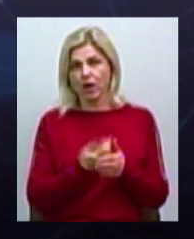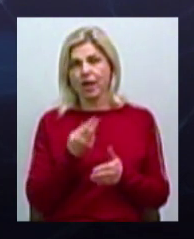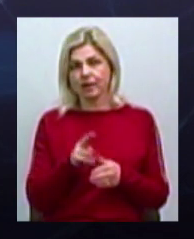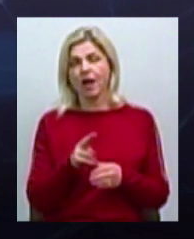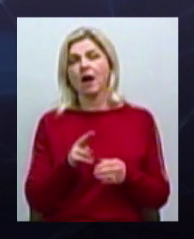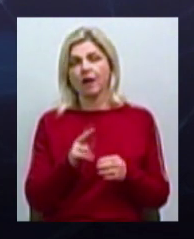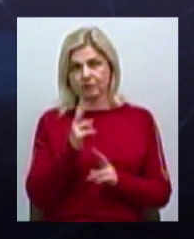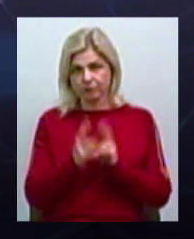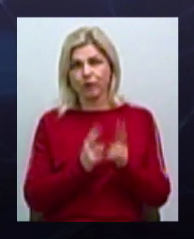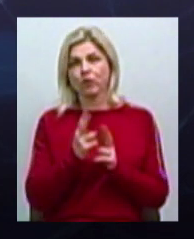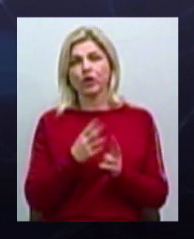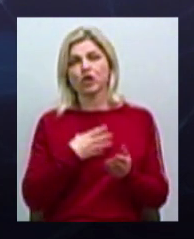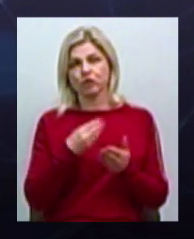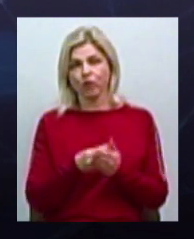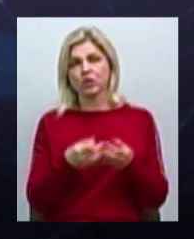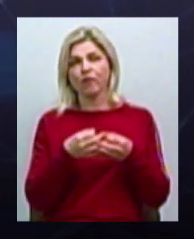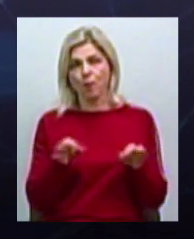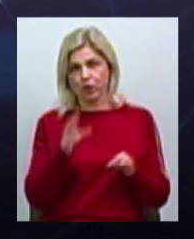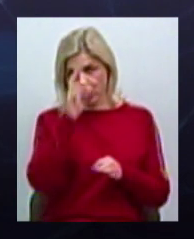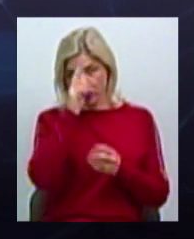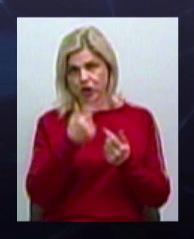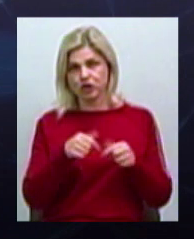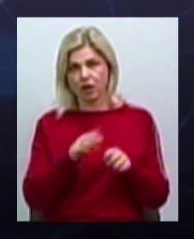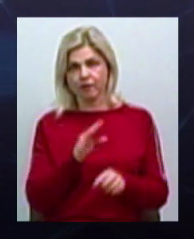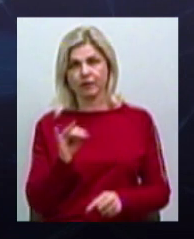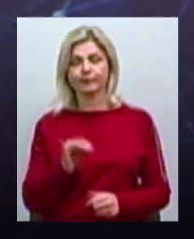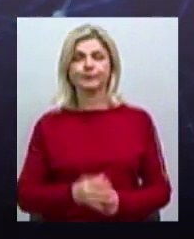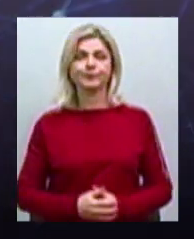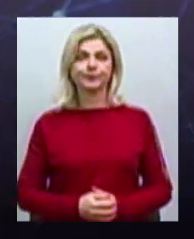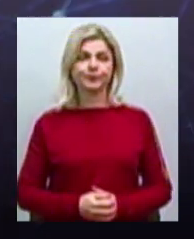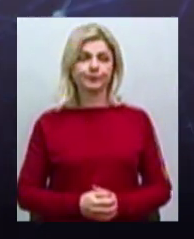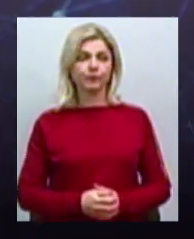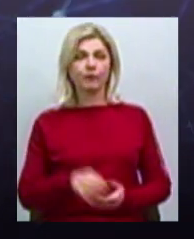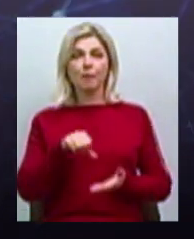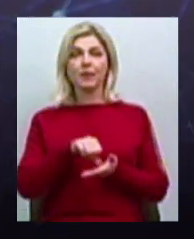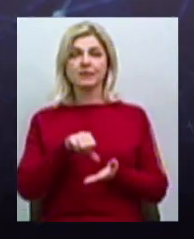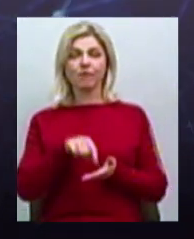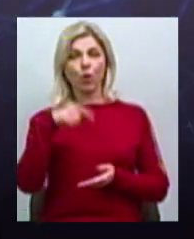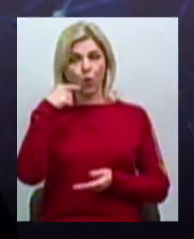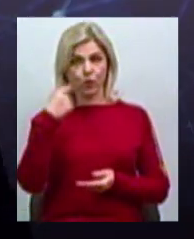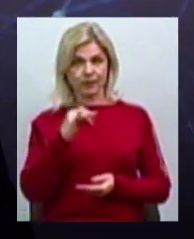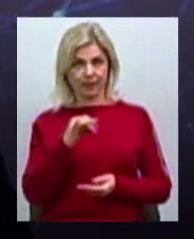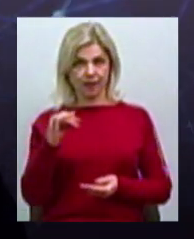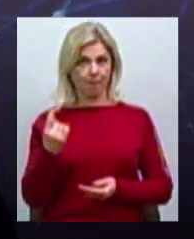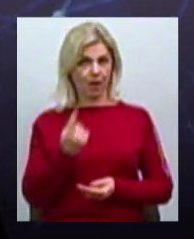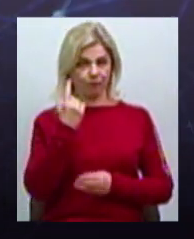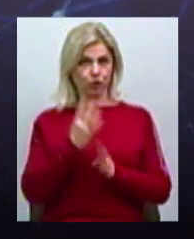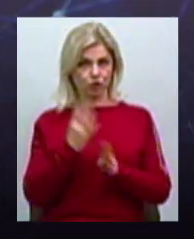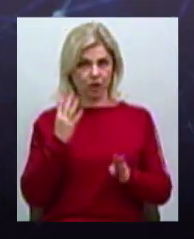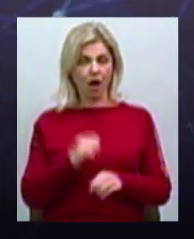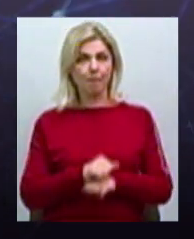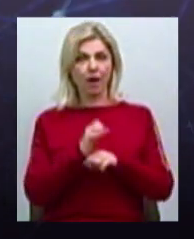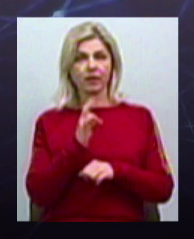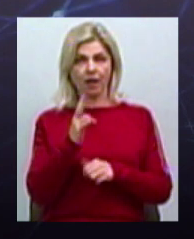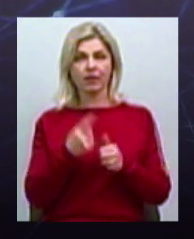розбудови власної незалежної свободної держави. Представники Російської Федерації, ну, в першу чергу, саме Майдан